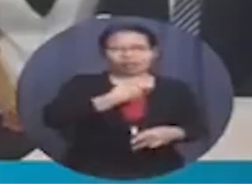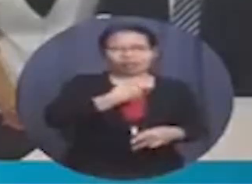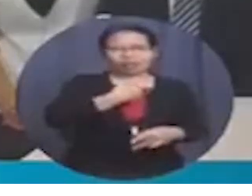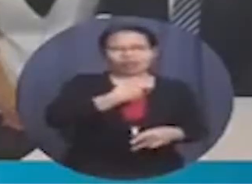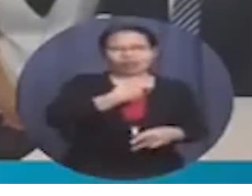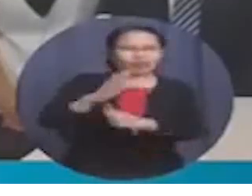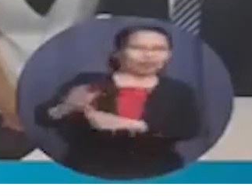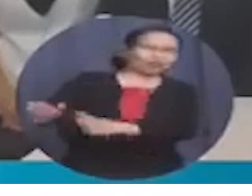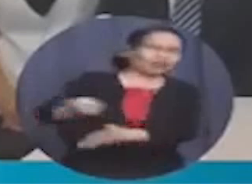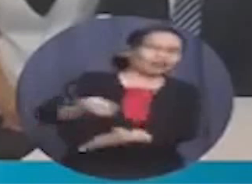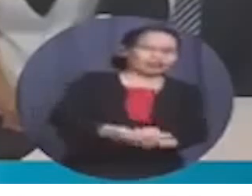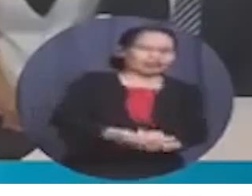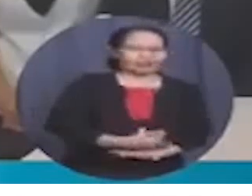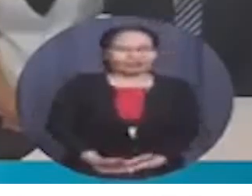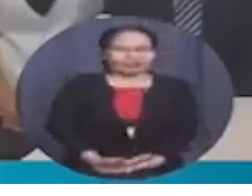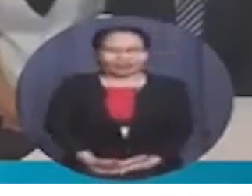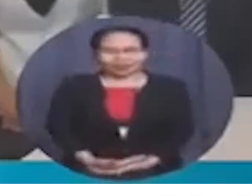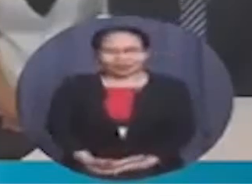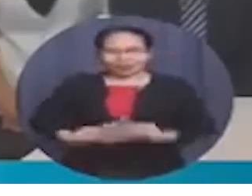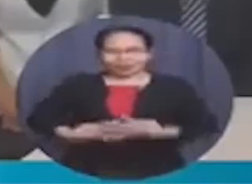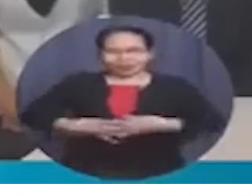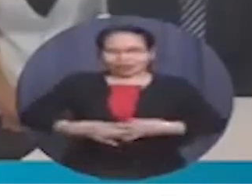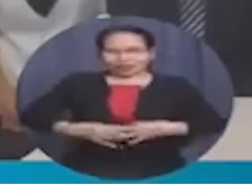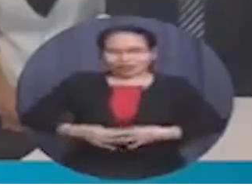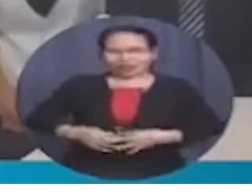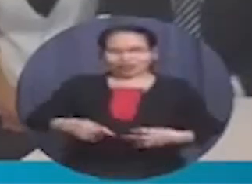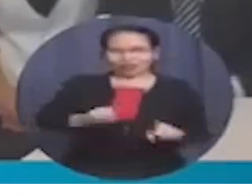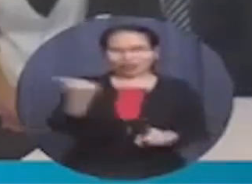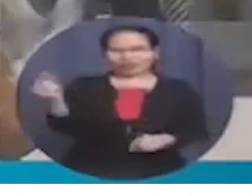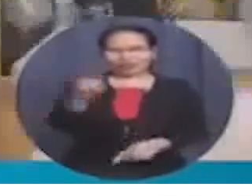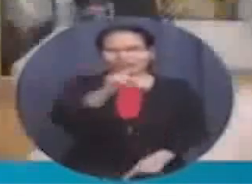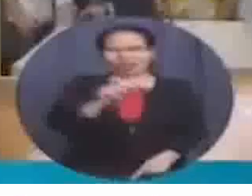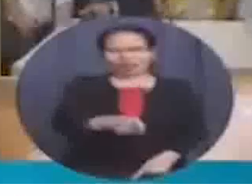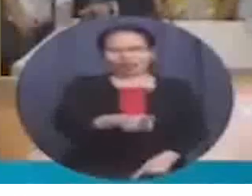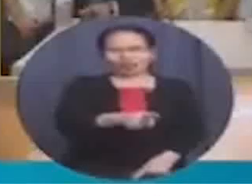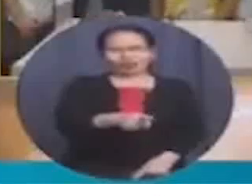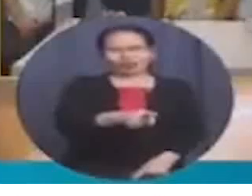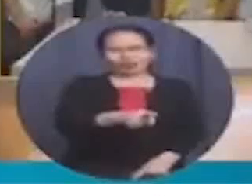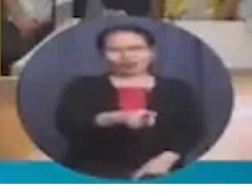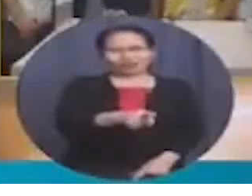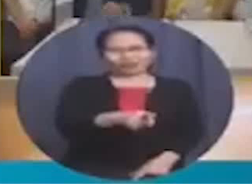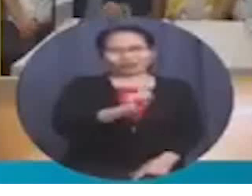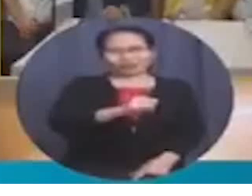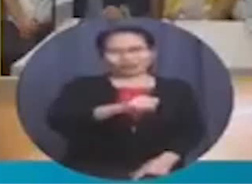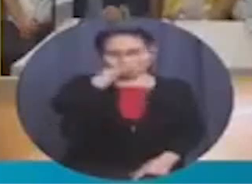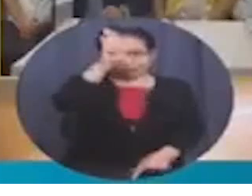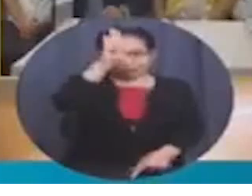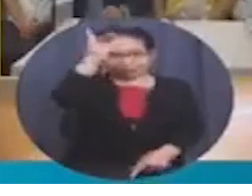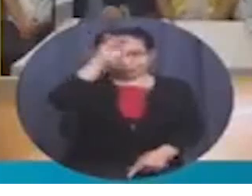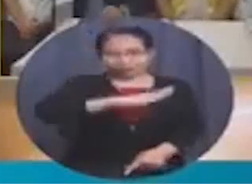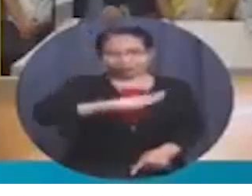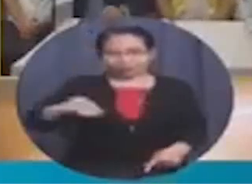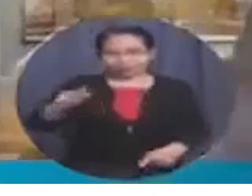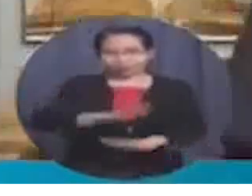Iwan na nga natin yan, kapatid na Daniel. Punta na tayo sa isa pang magtatanong. Opo, kapatid na Eli. At